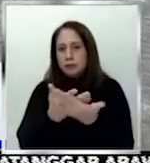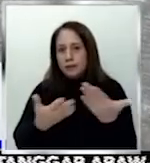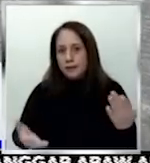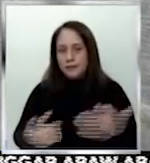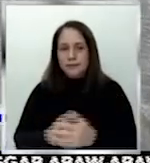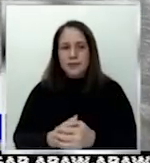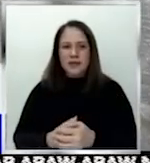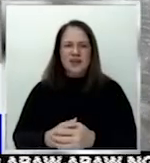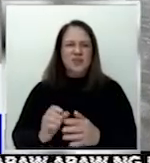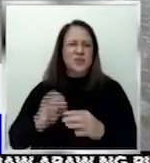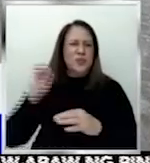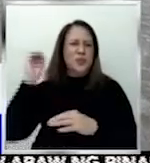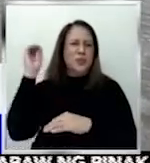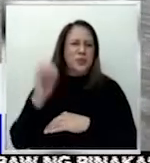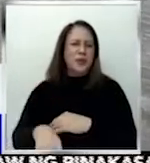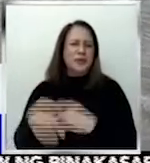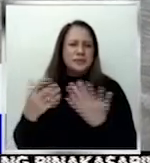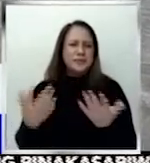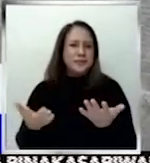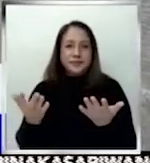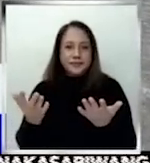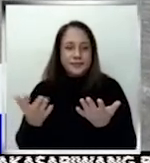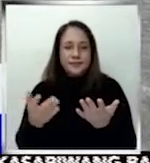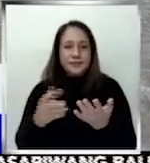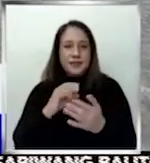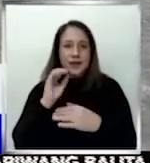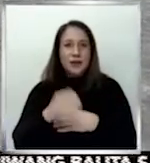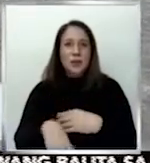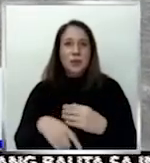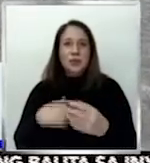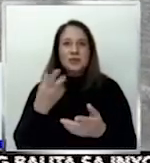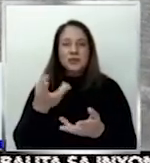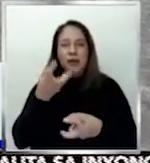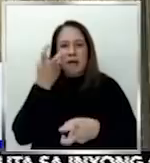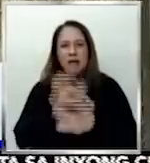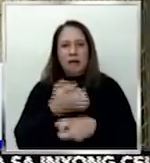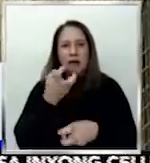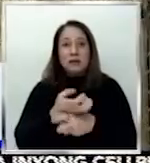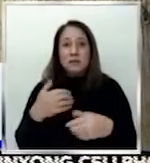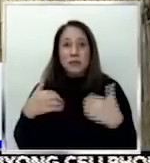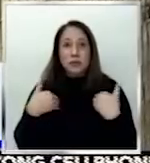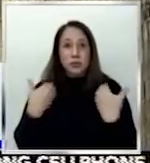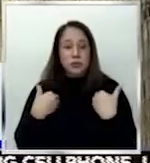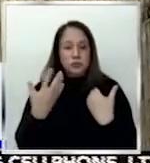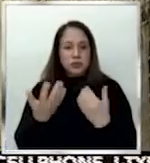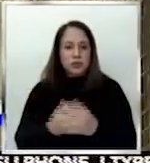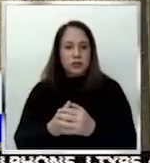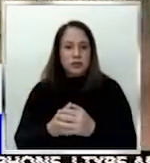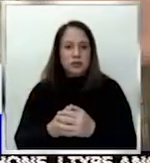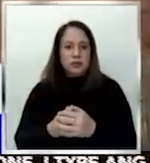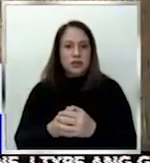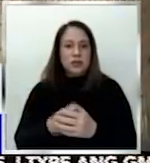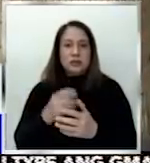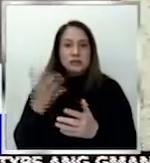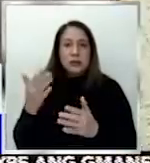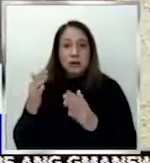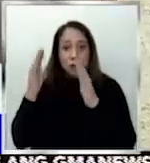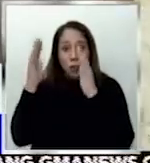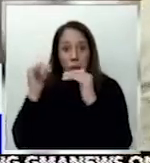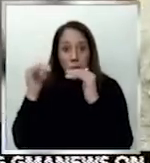po ang pamimirwisyo ng mga kabataan na to. Hindi na sila pag-asa kaperwisyo ng